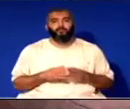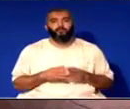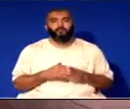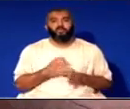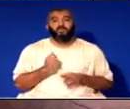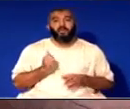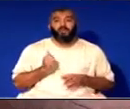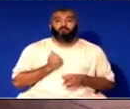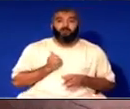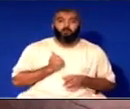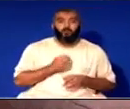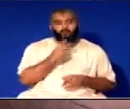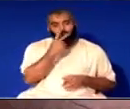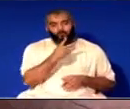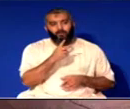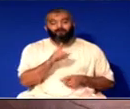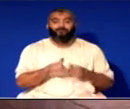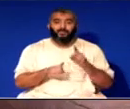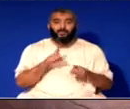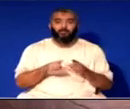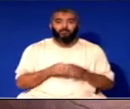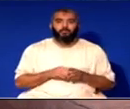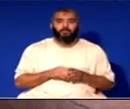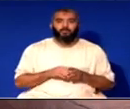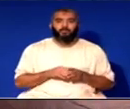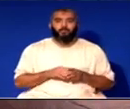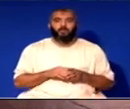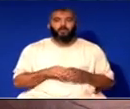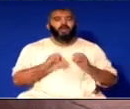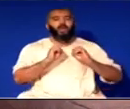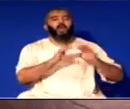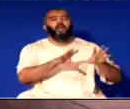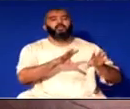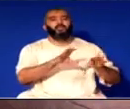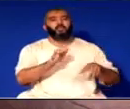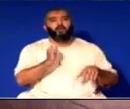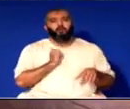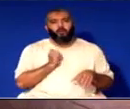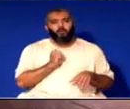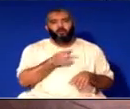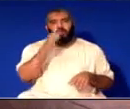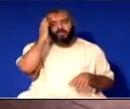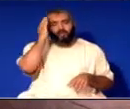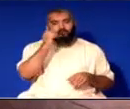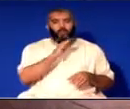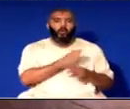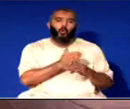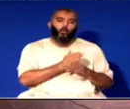تقدر لان الان مادام التصرف نقولوا الحاجه خلي الام تاعهم هي تقدر المصلحه تاعهم تقعد بينها وبين